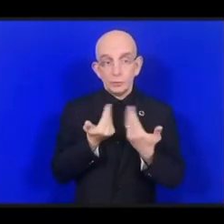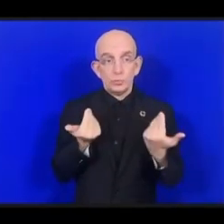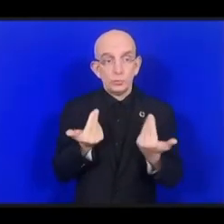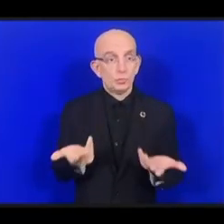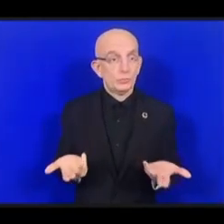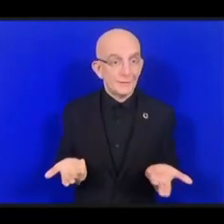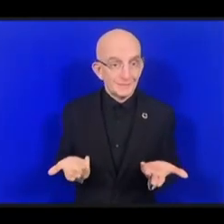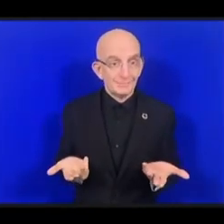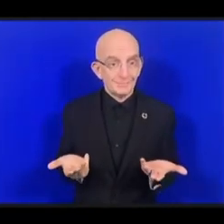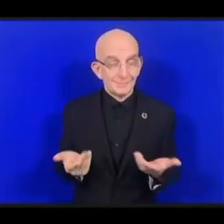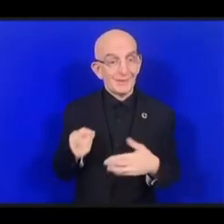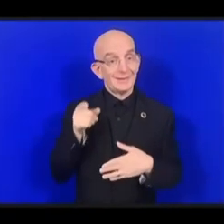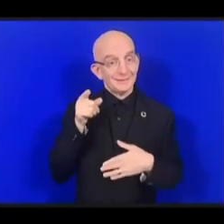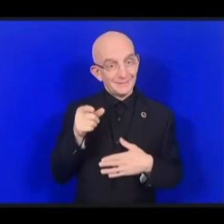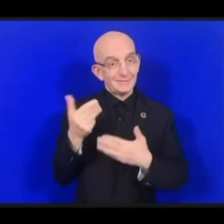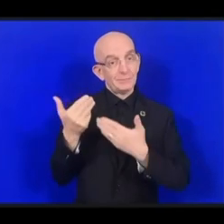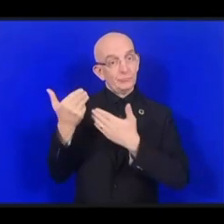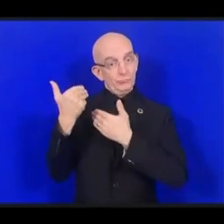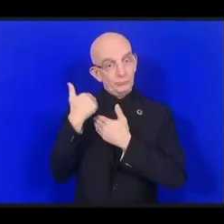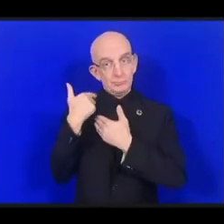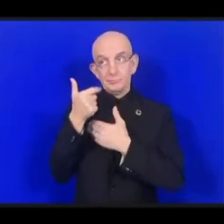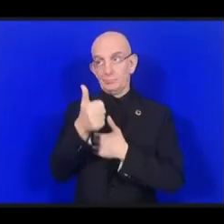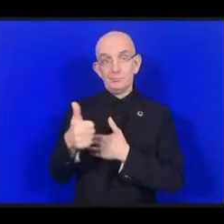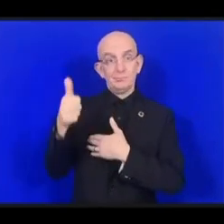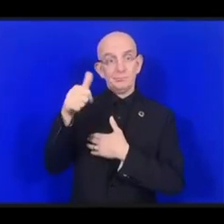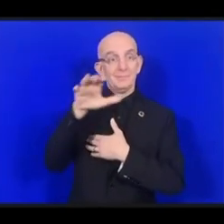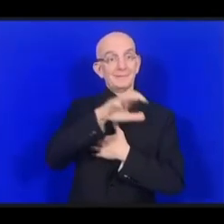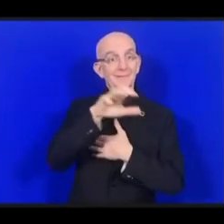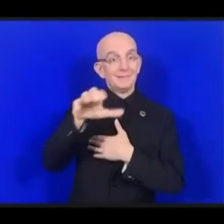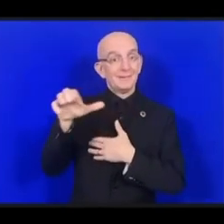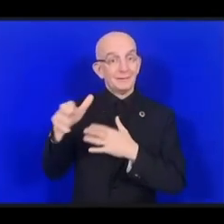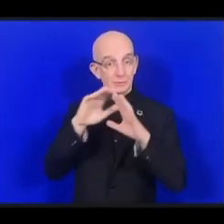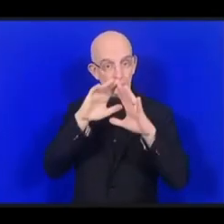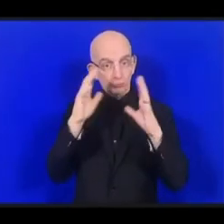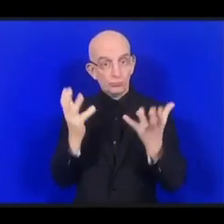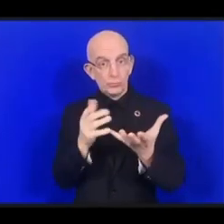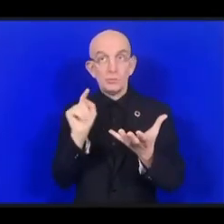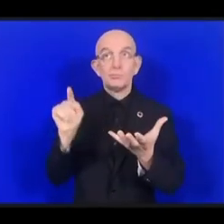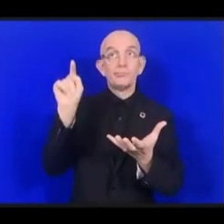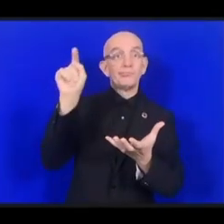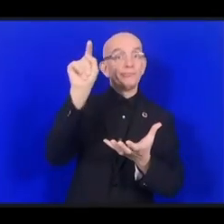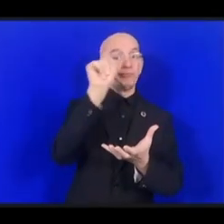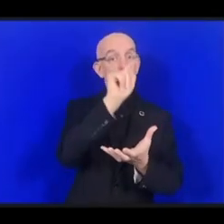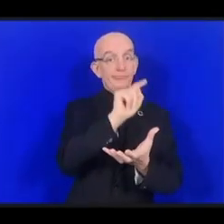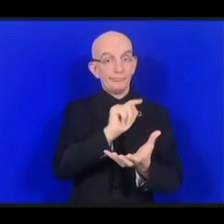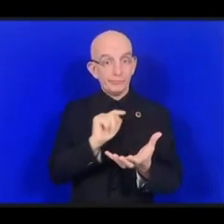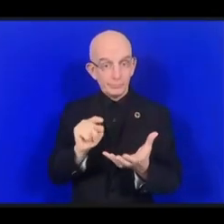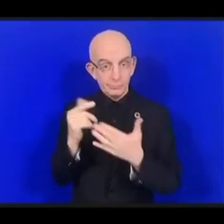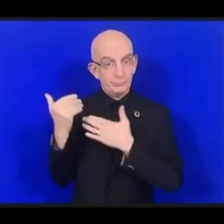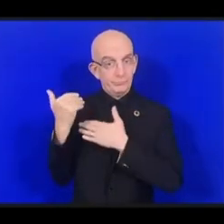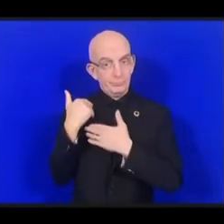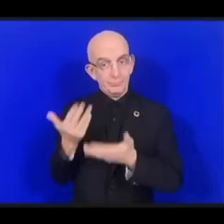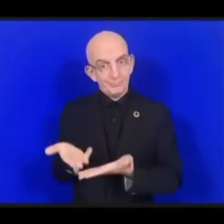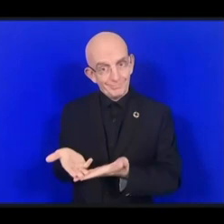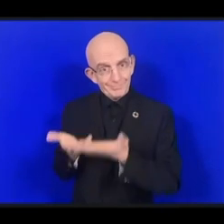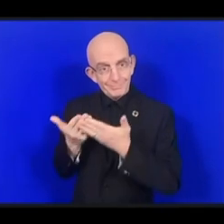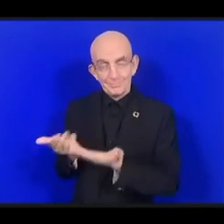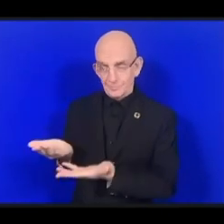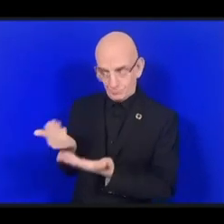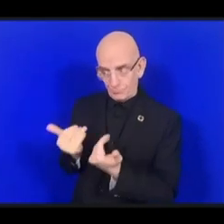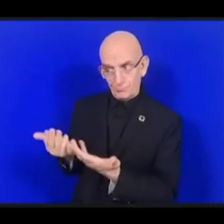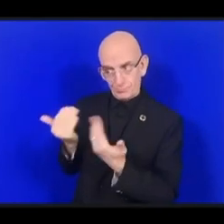コミュニティとしてもこれに対して対策が必要ですどうやってこの問題を解決するのか